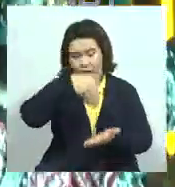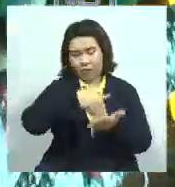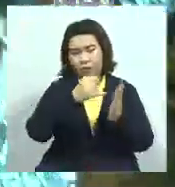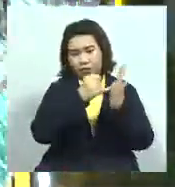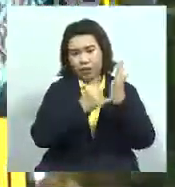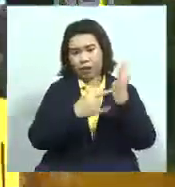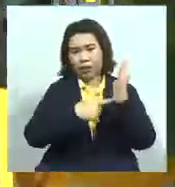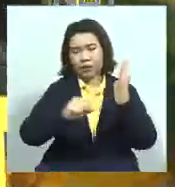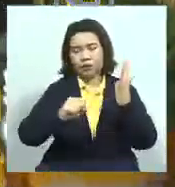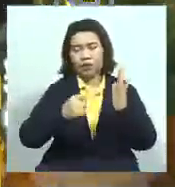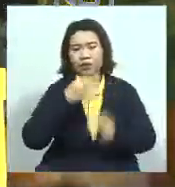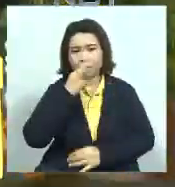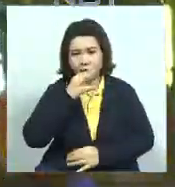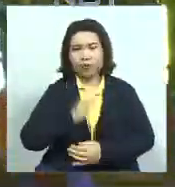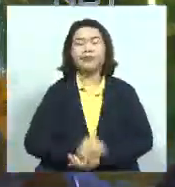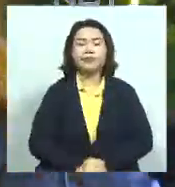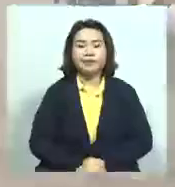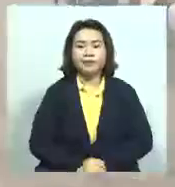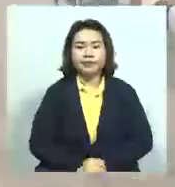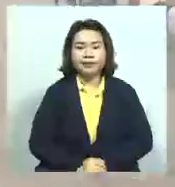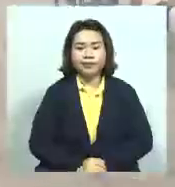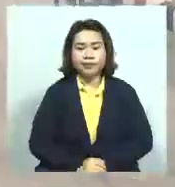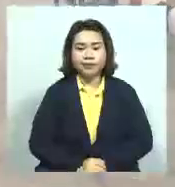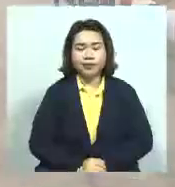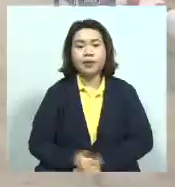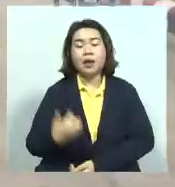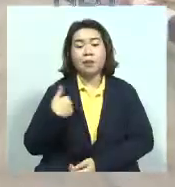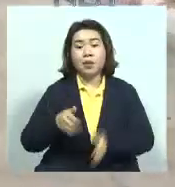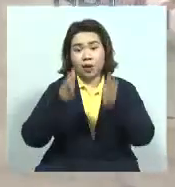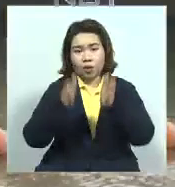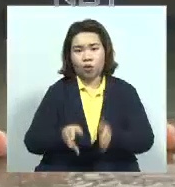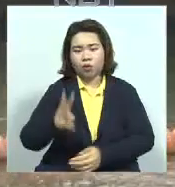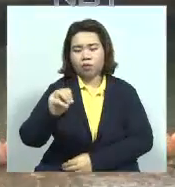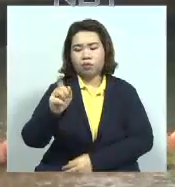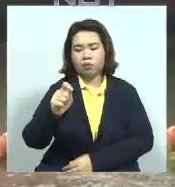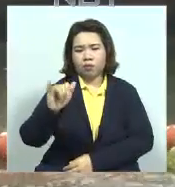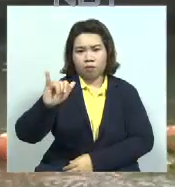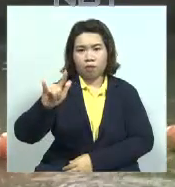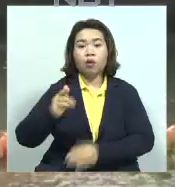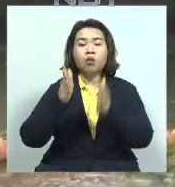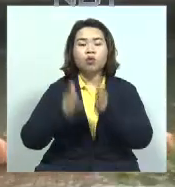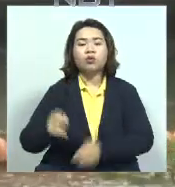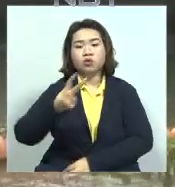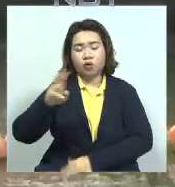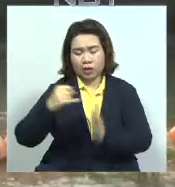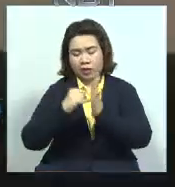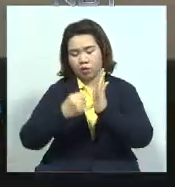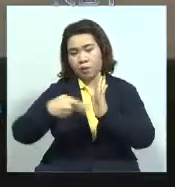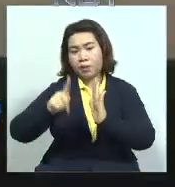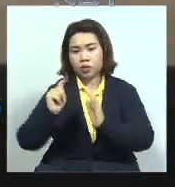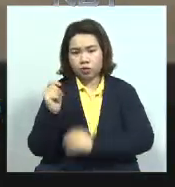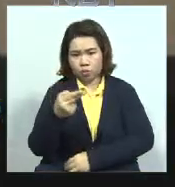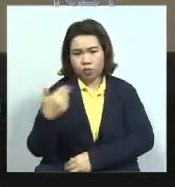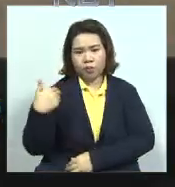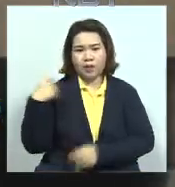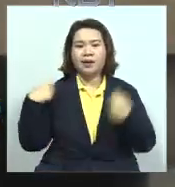มุทรสาครค่ะขณะที่ชาวไทยเชื้อสายรามันกว่า200คนในจังหวัดปทุมธานีพร้อมใจ